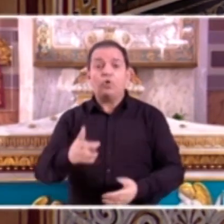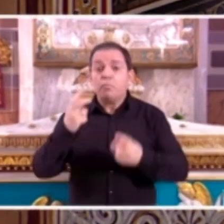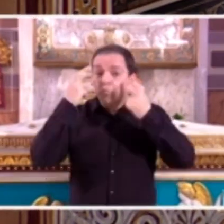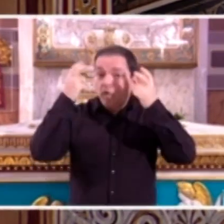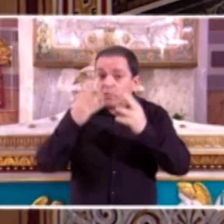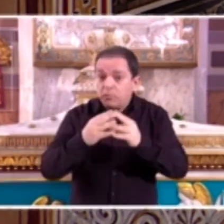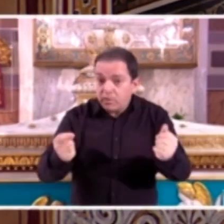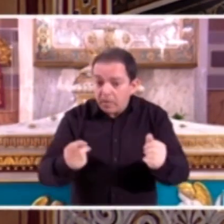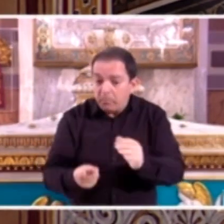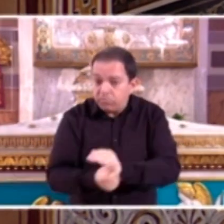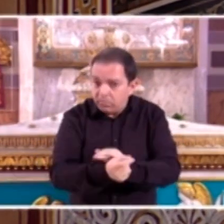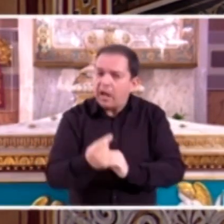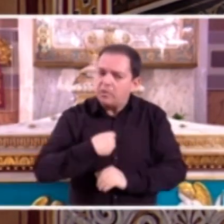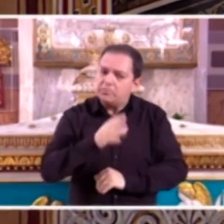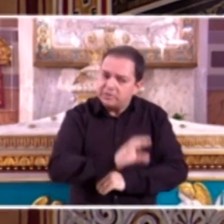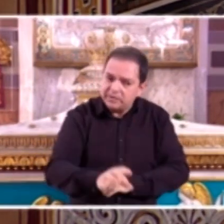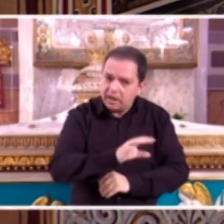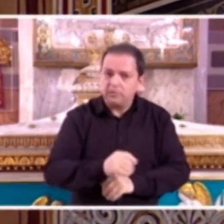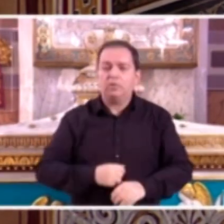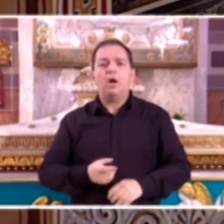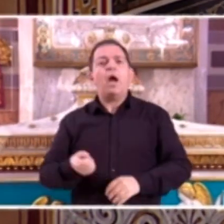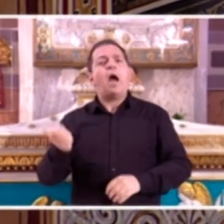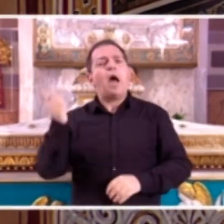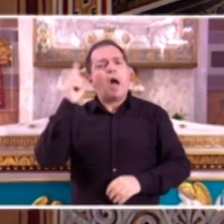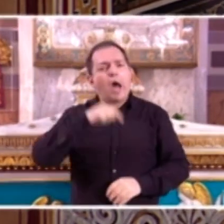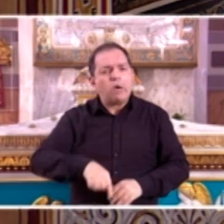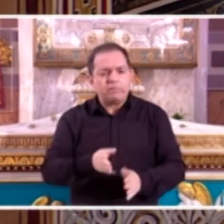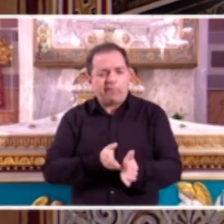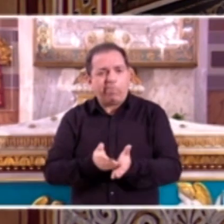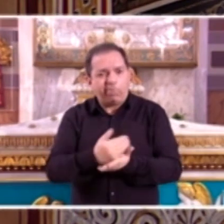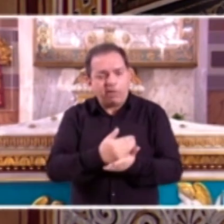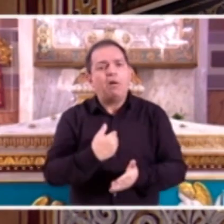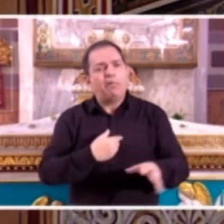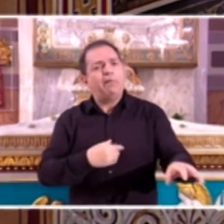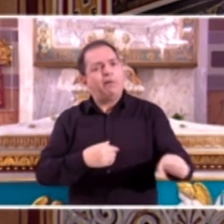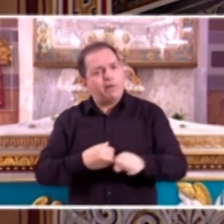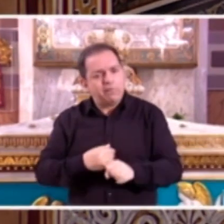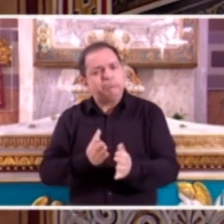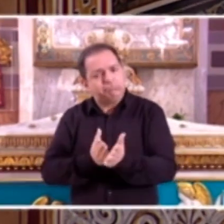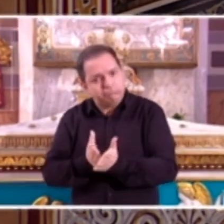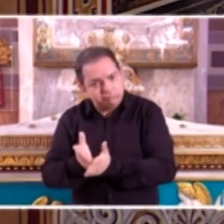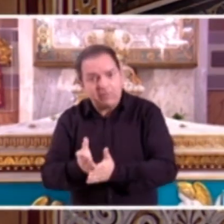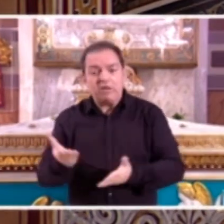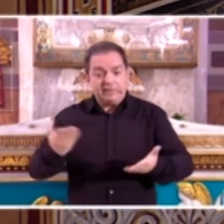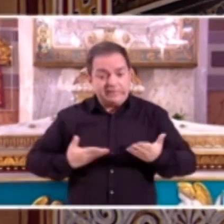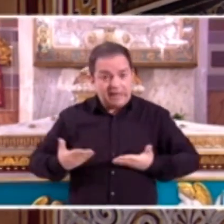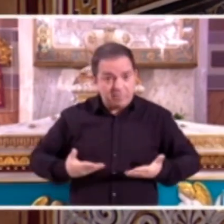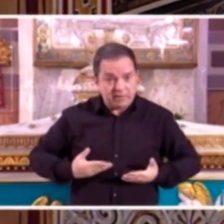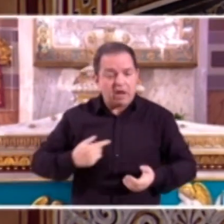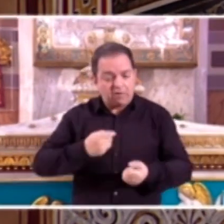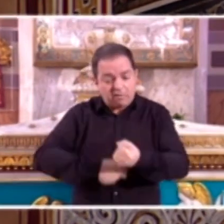χάθηκε και θα φέρω πίσω το παραστρατημένο. Στο πληγωμένο θα